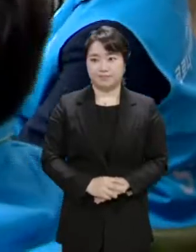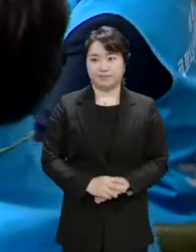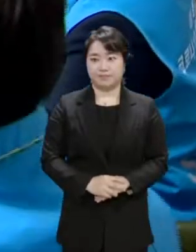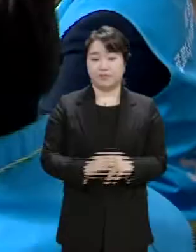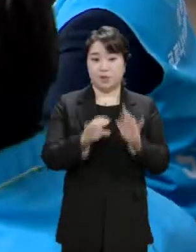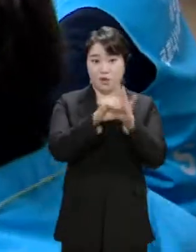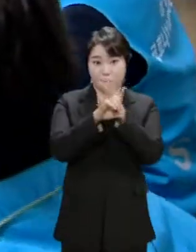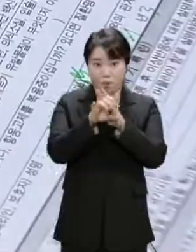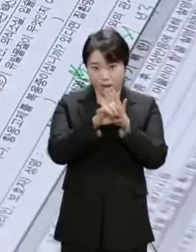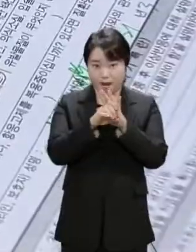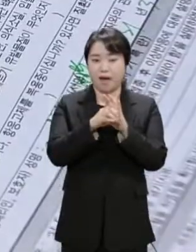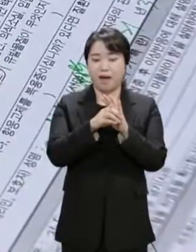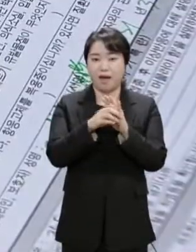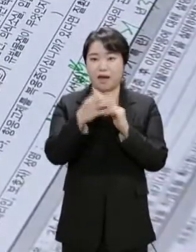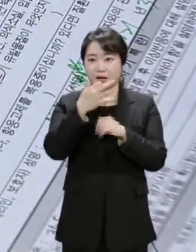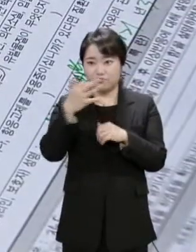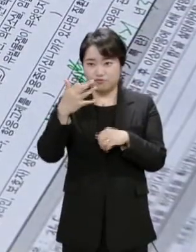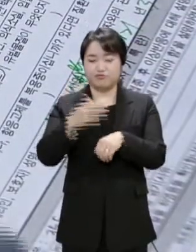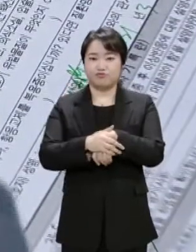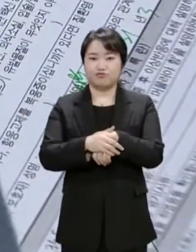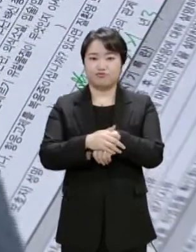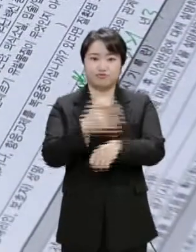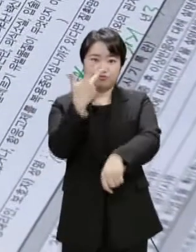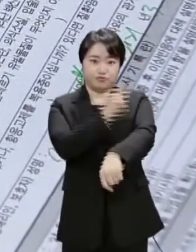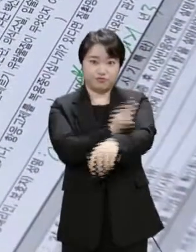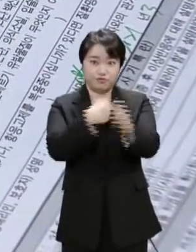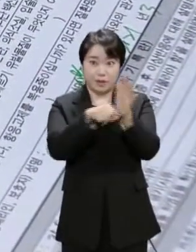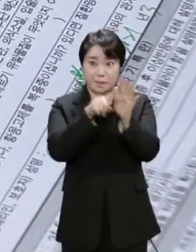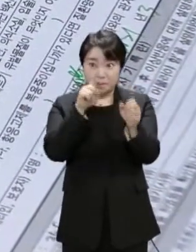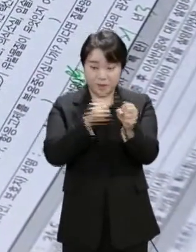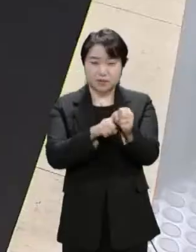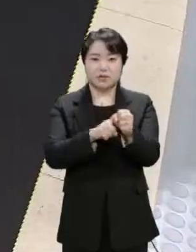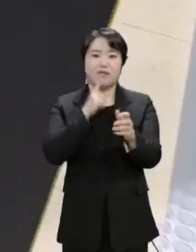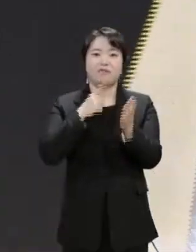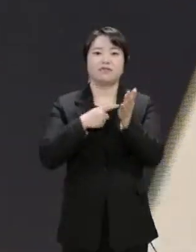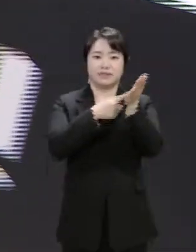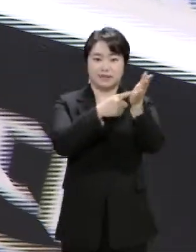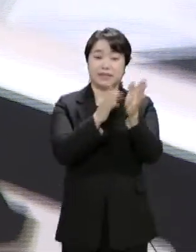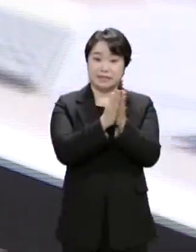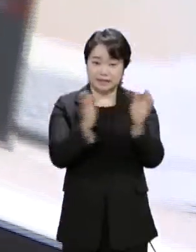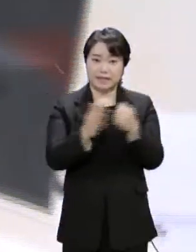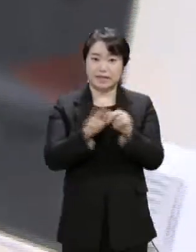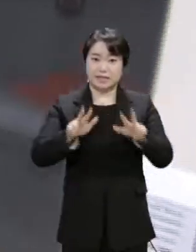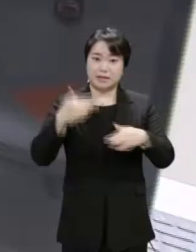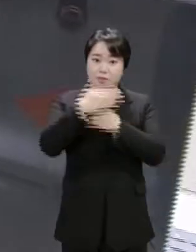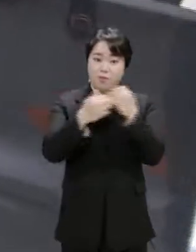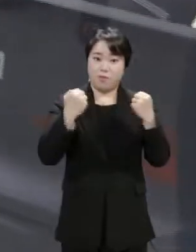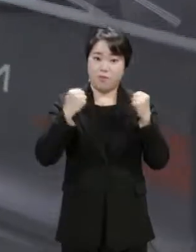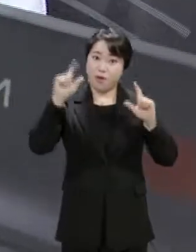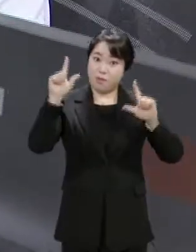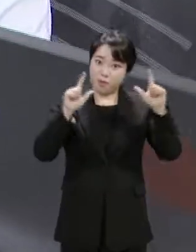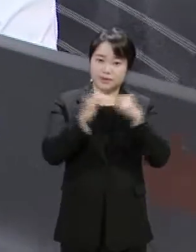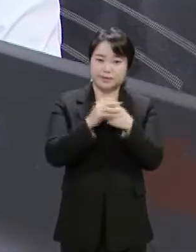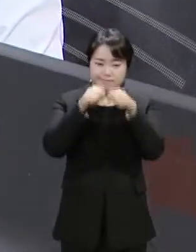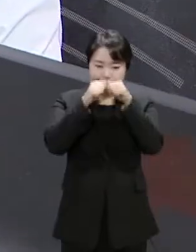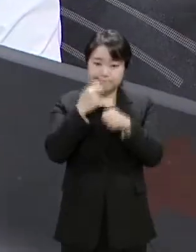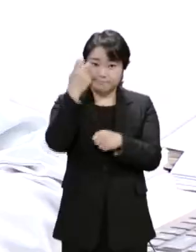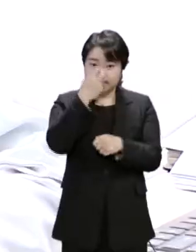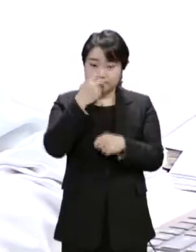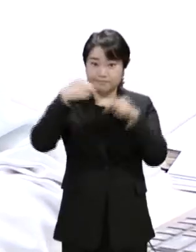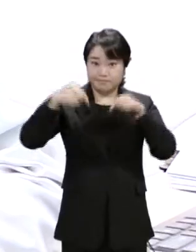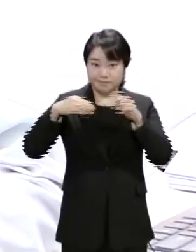코로나19 백신 접종을 위해 예진표를 작성하고 접수를 시작합니다. 현재 건강 상태를 의사와 꼼꼼히 확인한